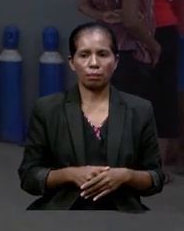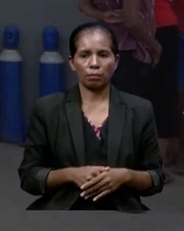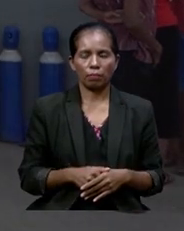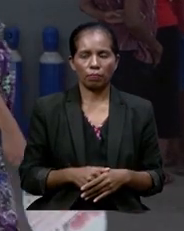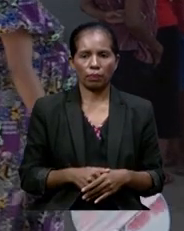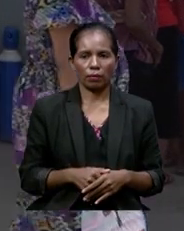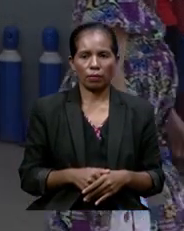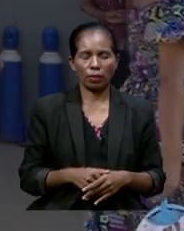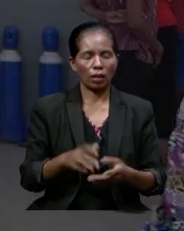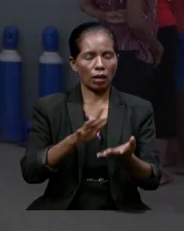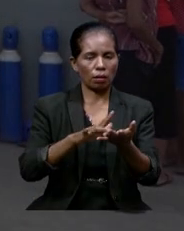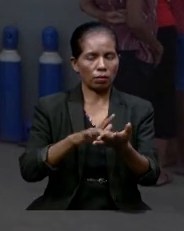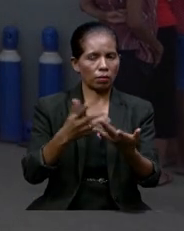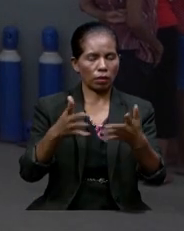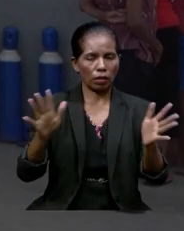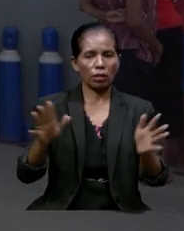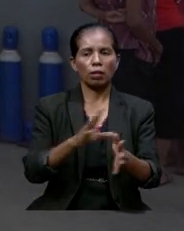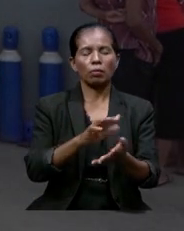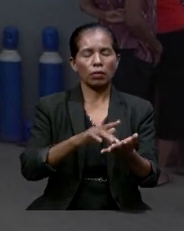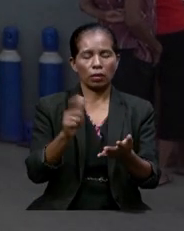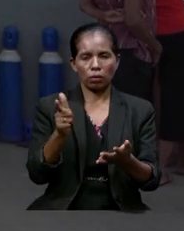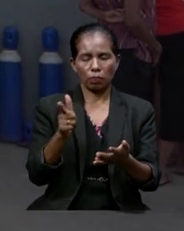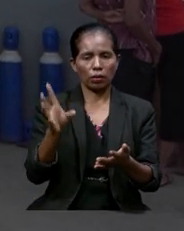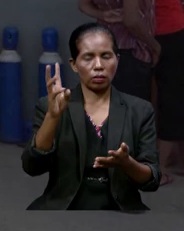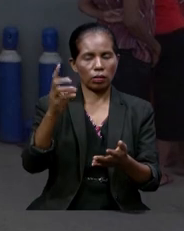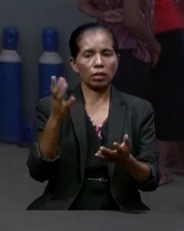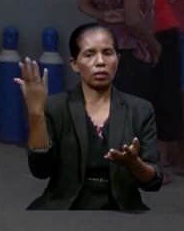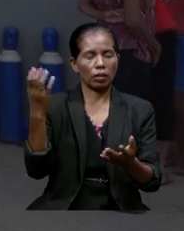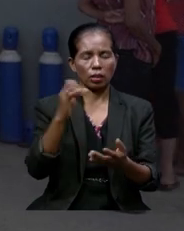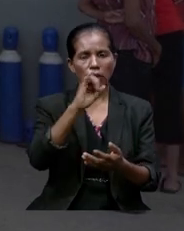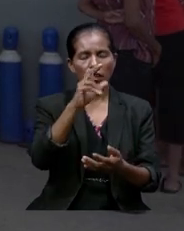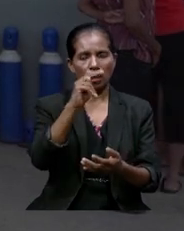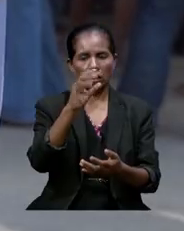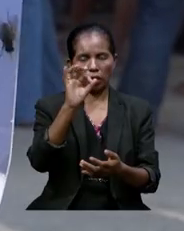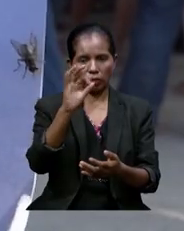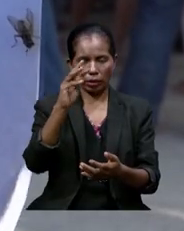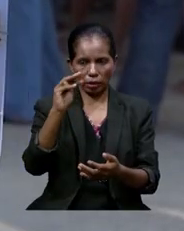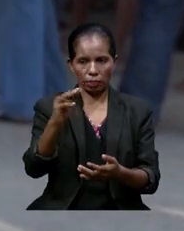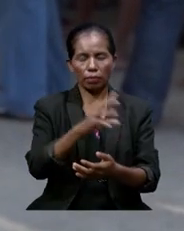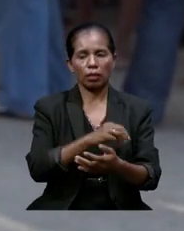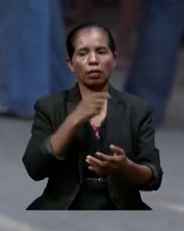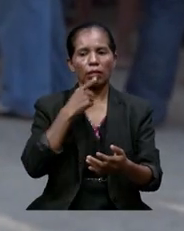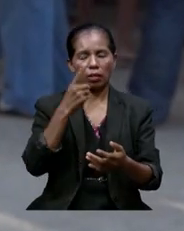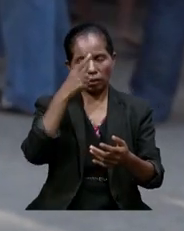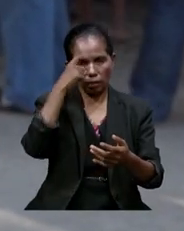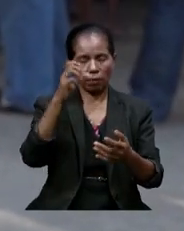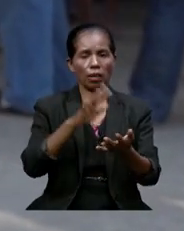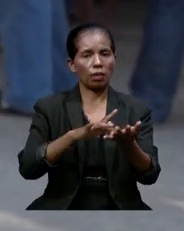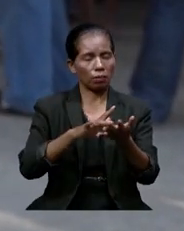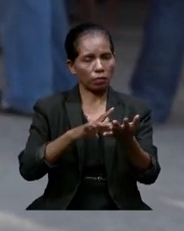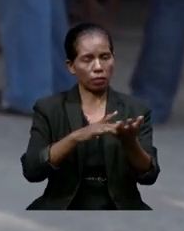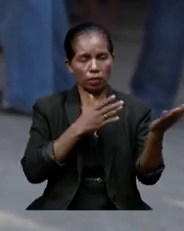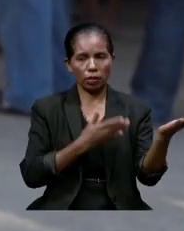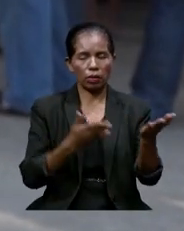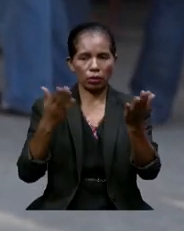Daudaung ne stok out Aimoruk persen turun ulu resinen iha Instituto Nacional Farmácia no Produto Médico tambah Aimoruk nebe maktama